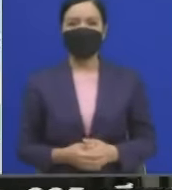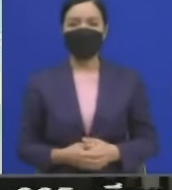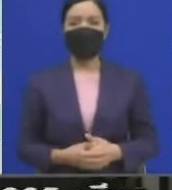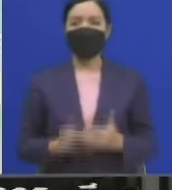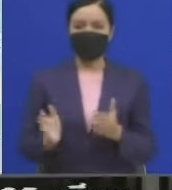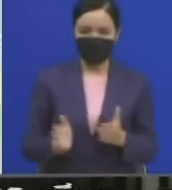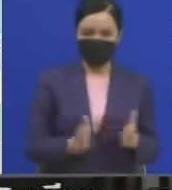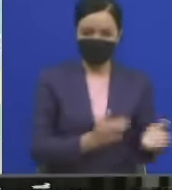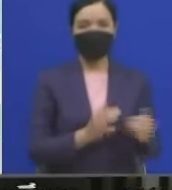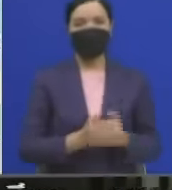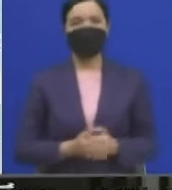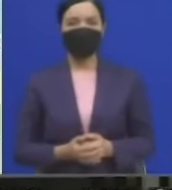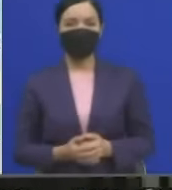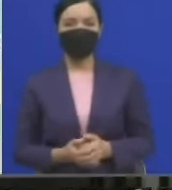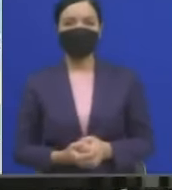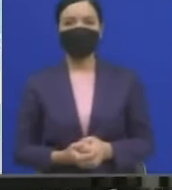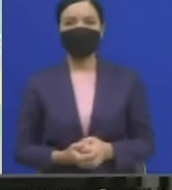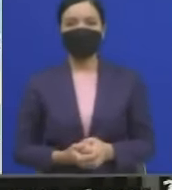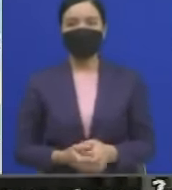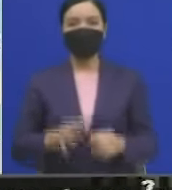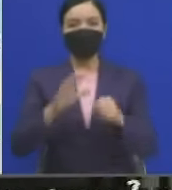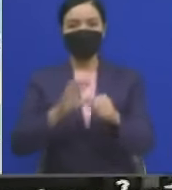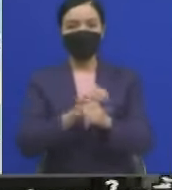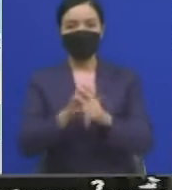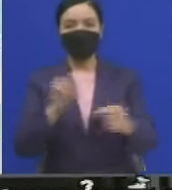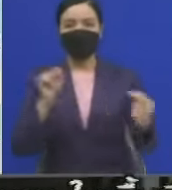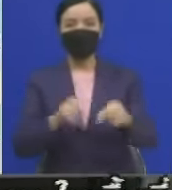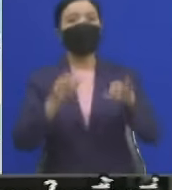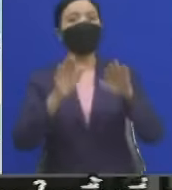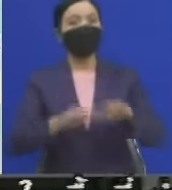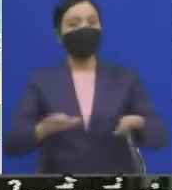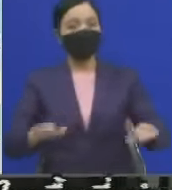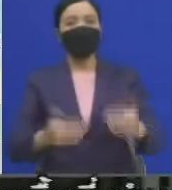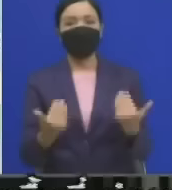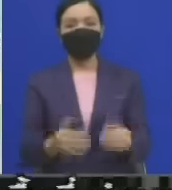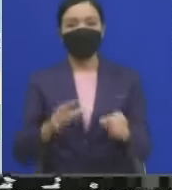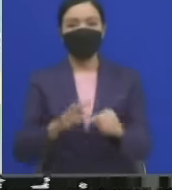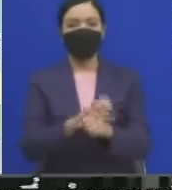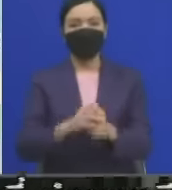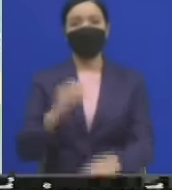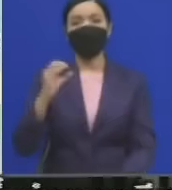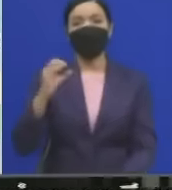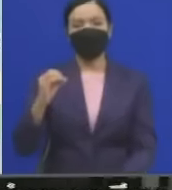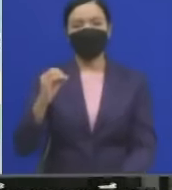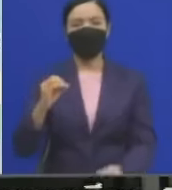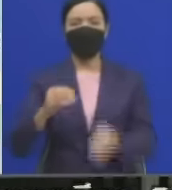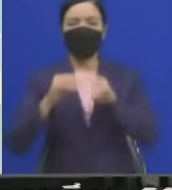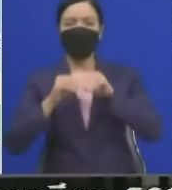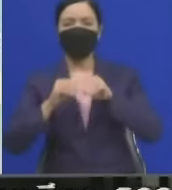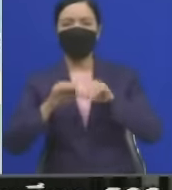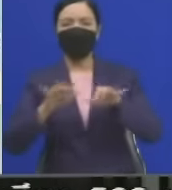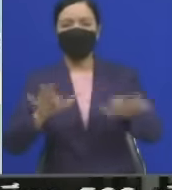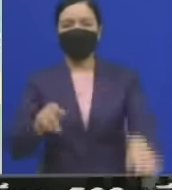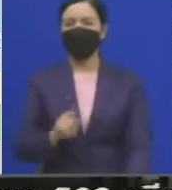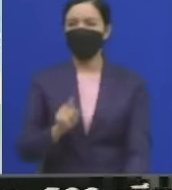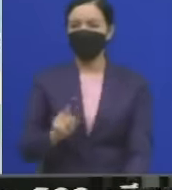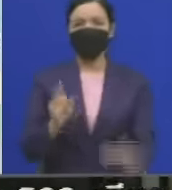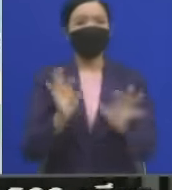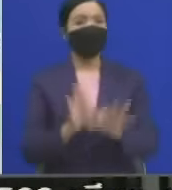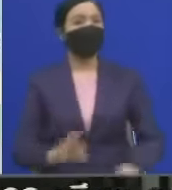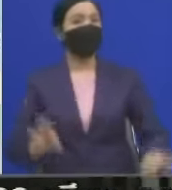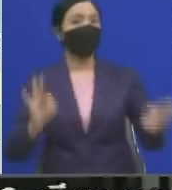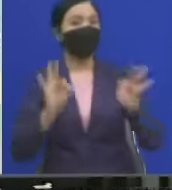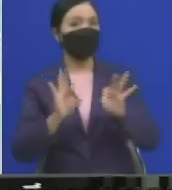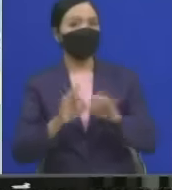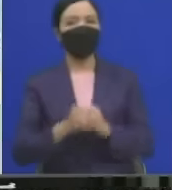แล้วก็อีกเรื่องนึงคราวนี้โควิดในเด็กเนี่ยยุคนี้โอมิครอนเนี่ยระบาดมาก อันนี้ก็สำคัญนะคะล่าสุดท